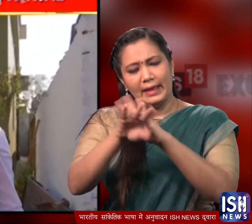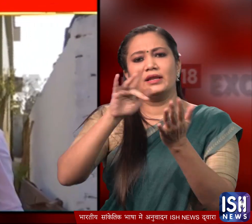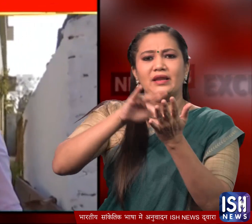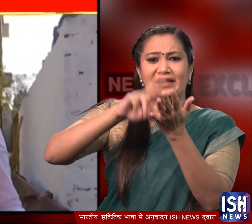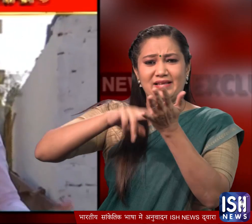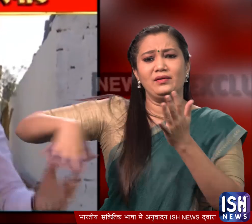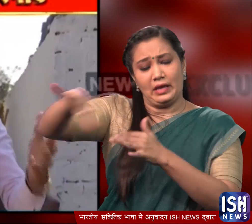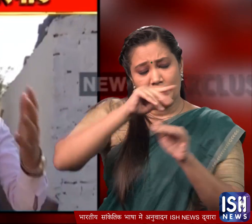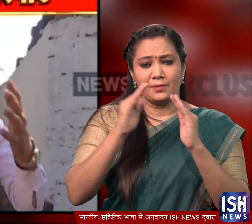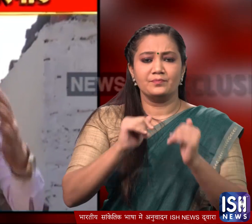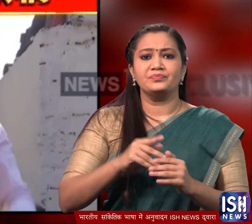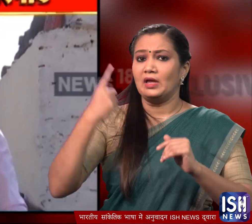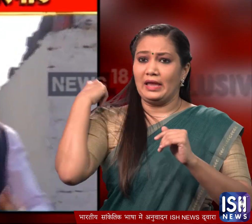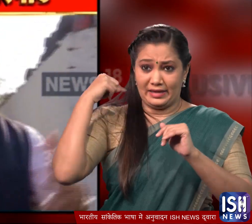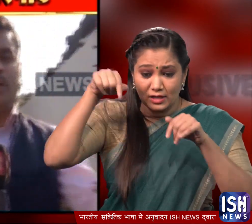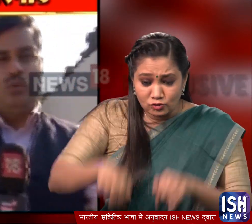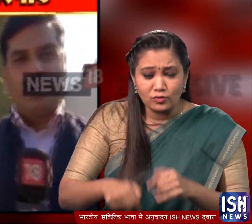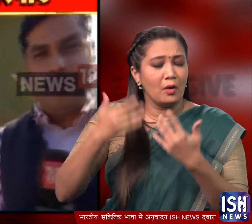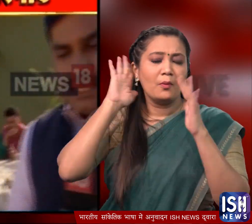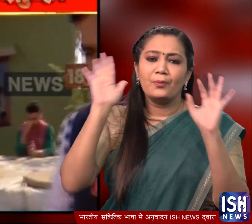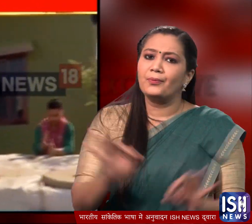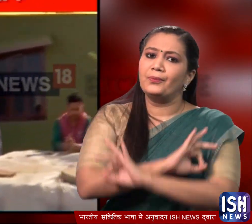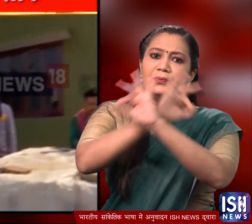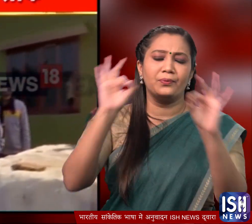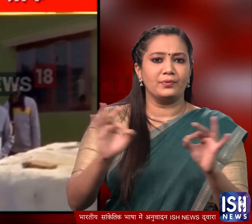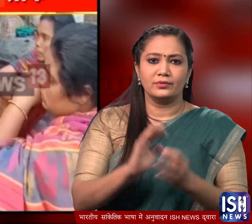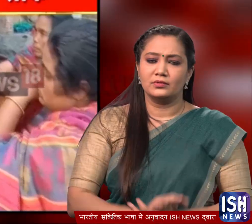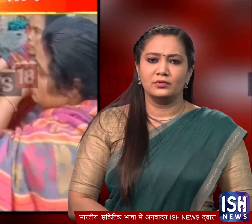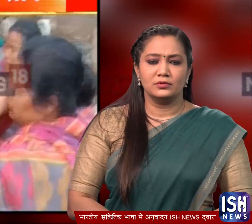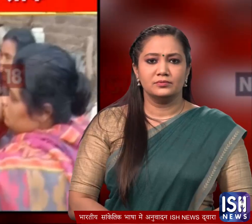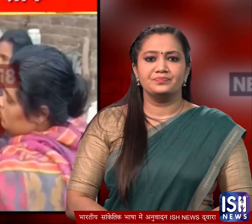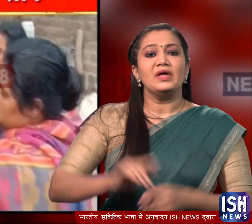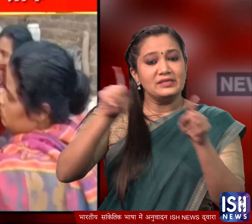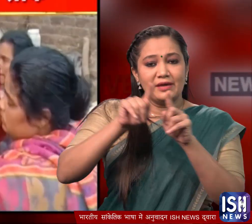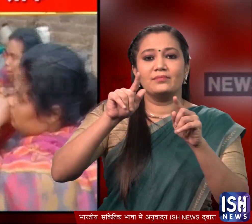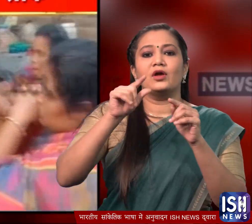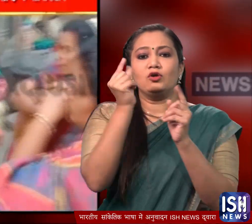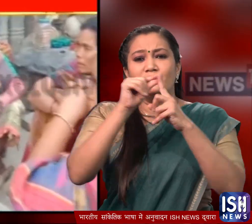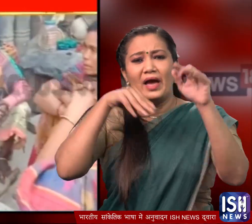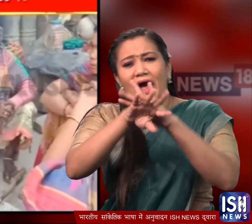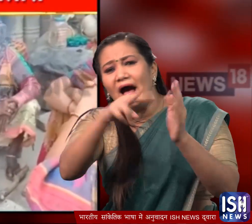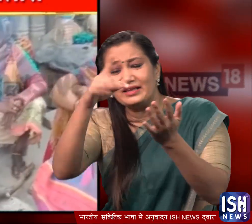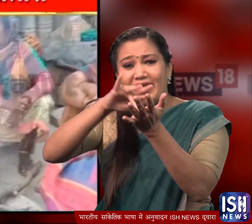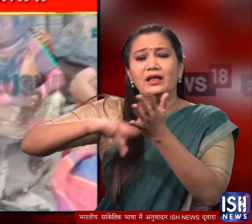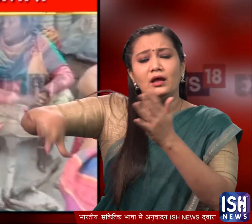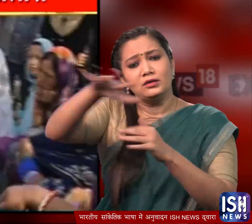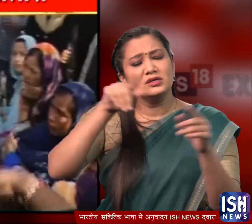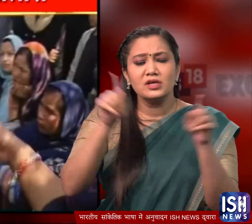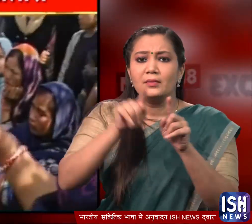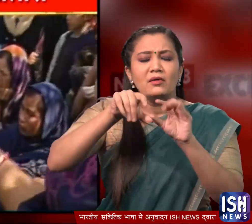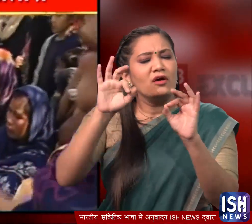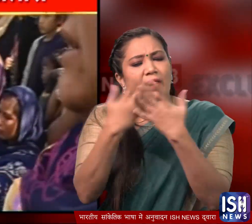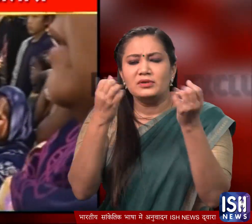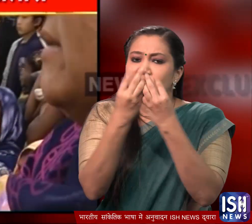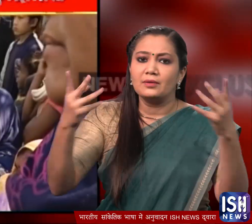इलाके के रहने वाले हैं और कल से अब तक उनका पता नहीं चल पाया है। यही हाल यूपी के लखीमपुर खीरी में भी कई परिवारों का है।